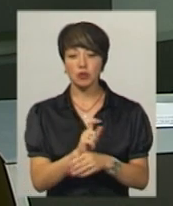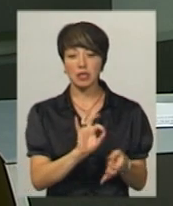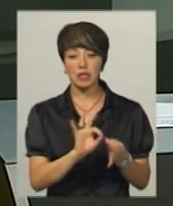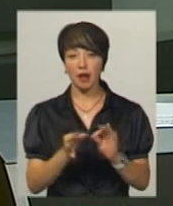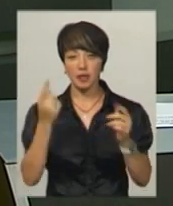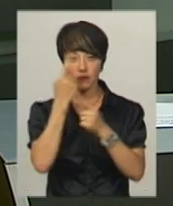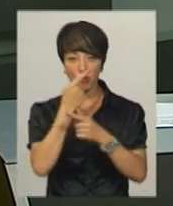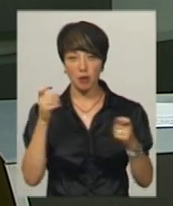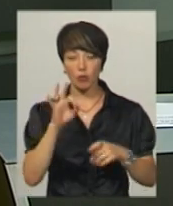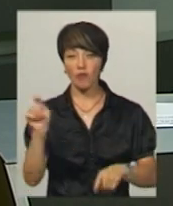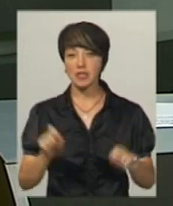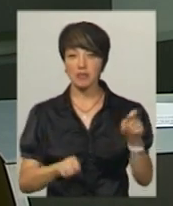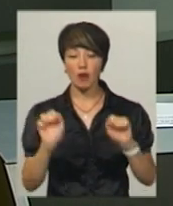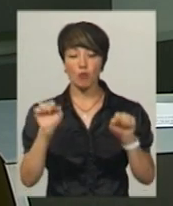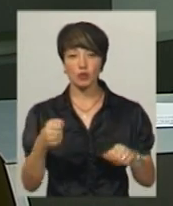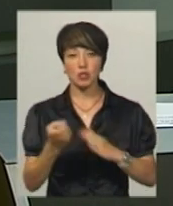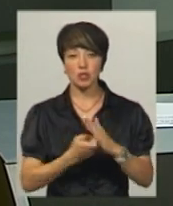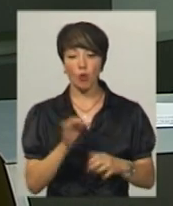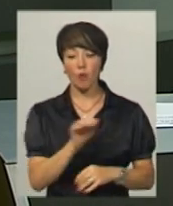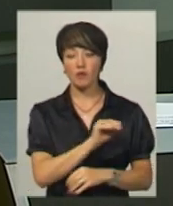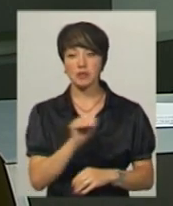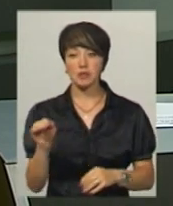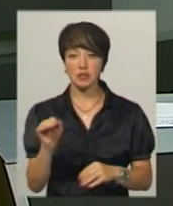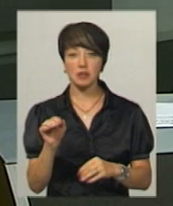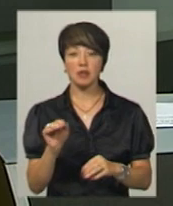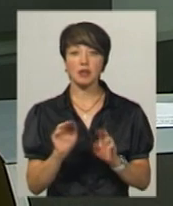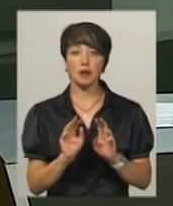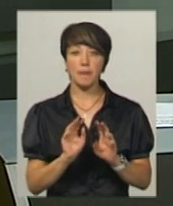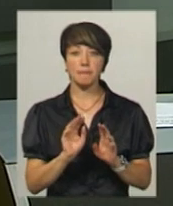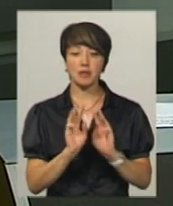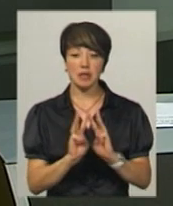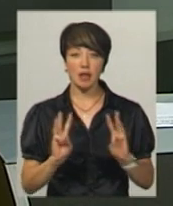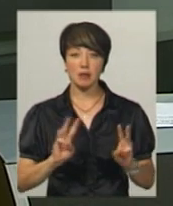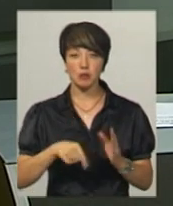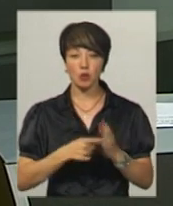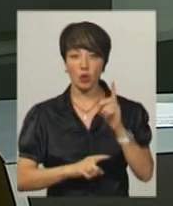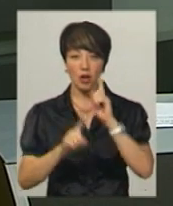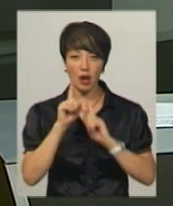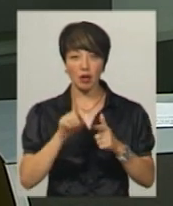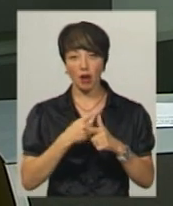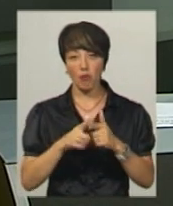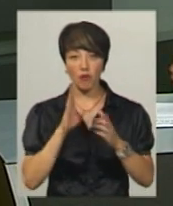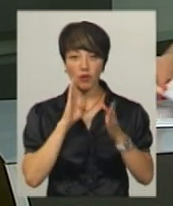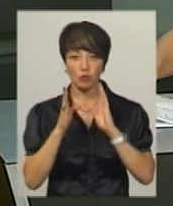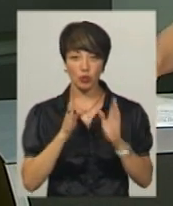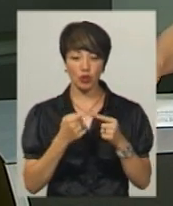детальну інформацію про фестиваль можна дізнатись на офіційній сторінці Хмельницької міської ради або у соціальних